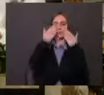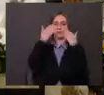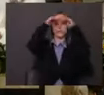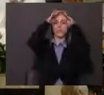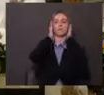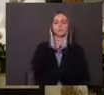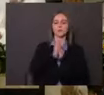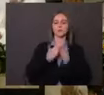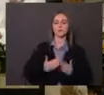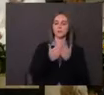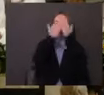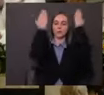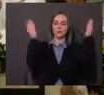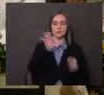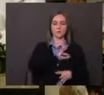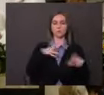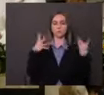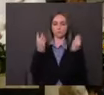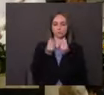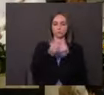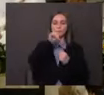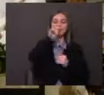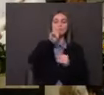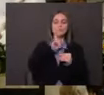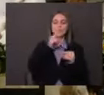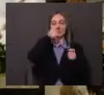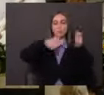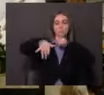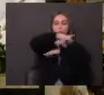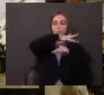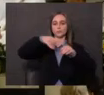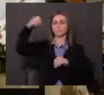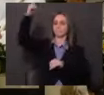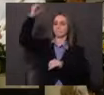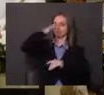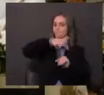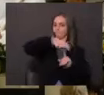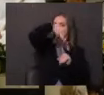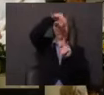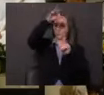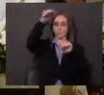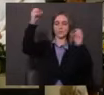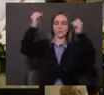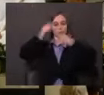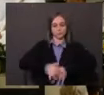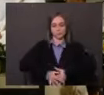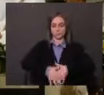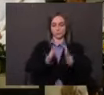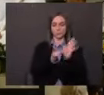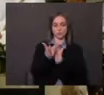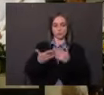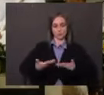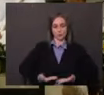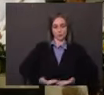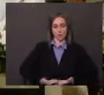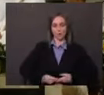Богородице Діво, радуйся, благодатна Марія, Господь з тобою, благословенна ти між жінками, і